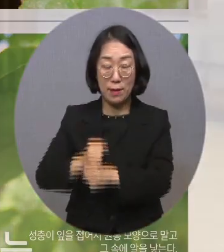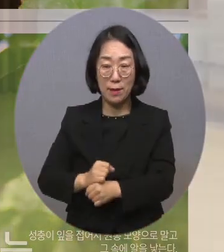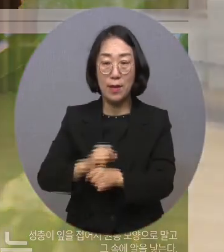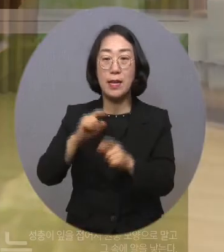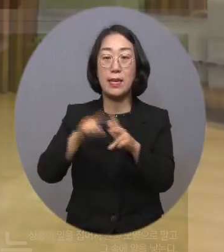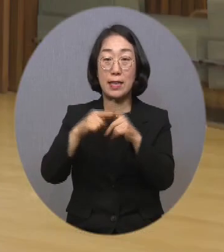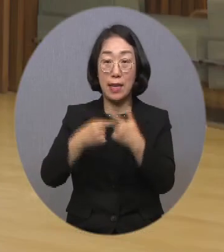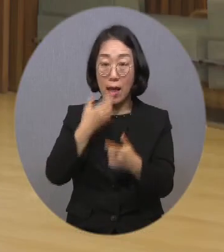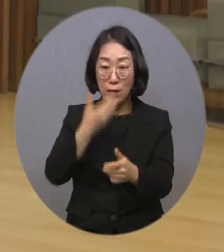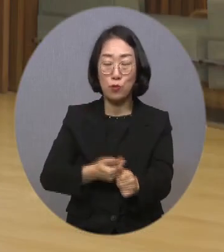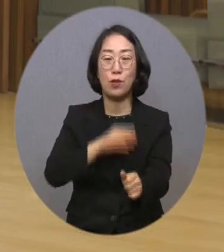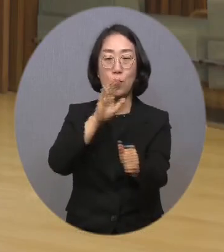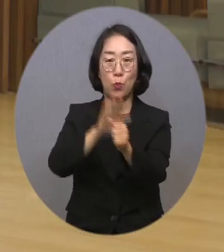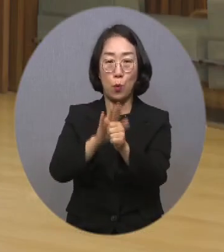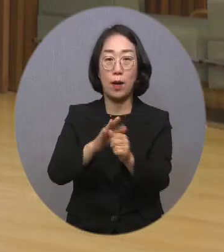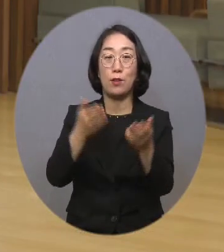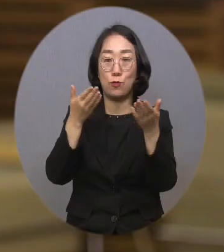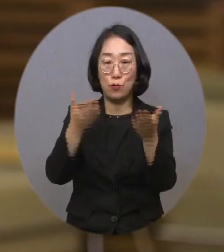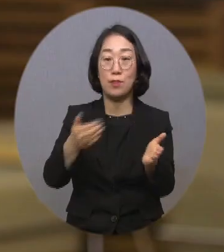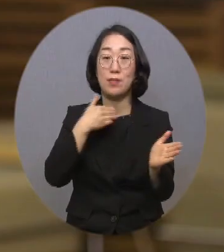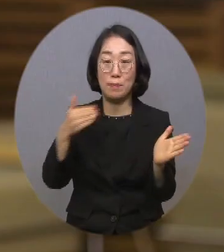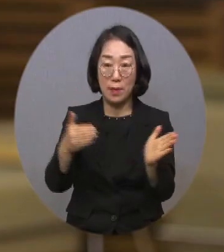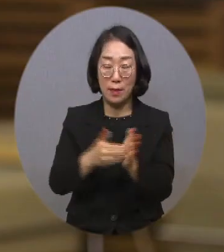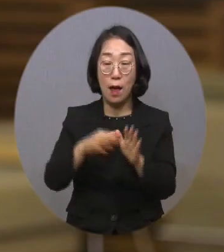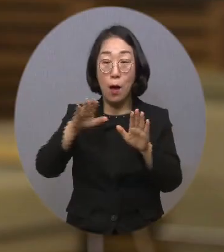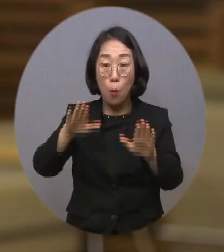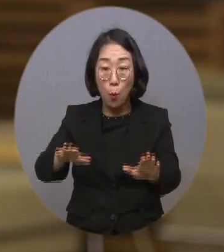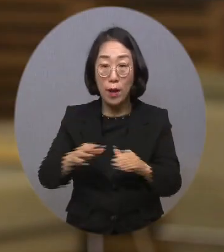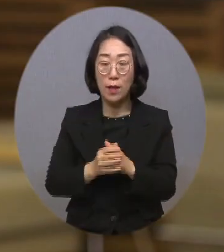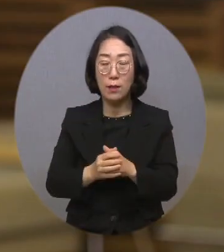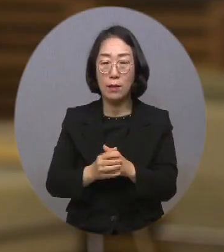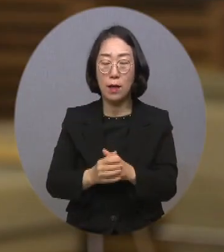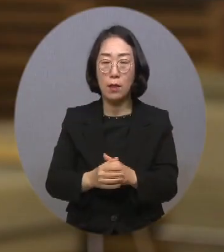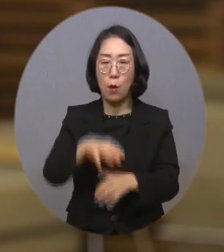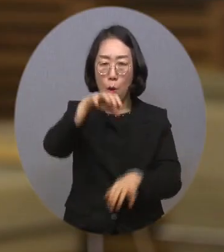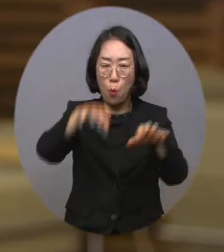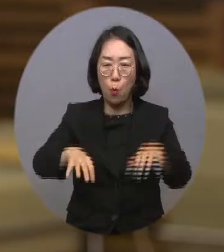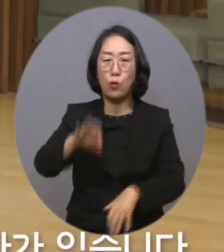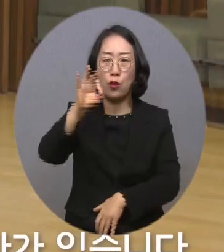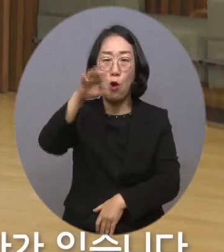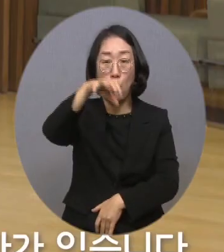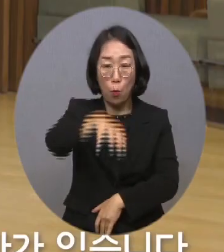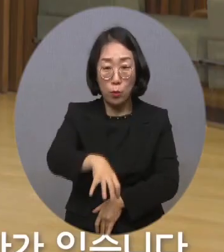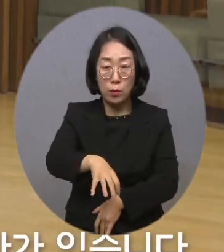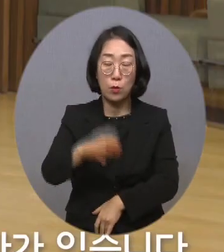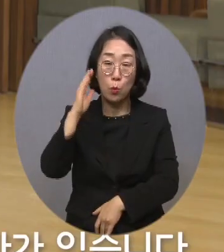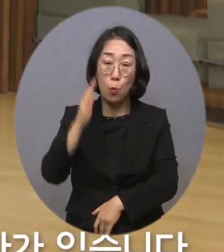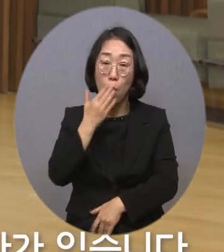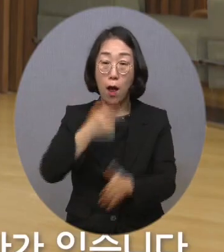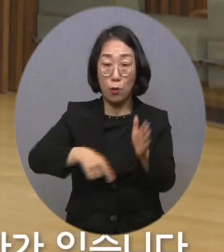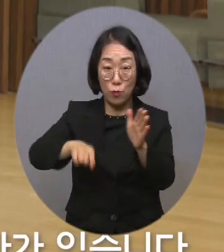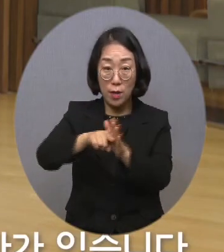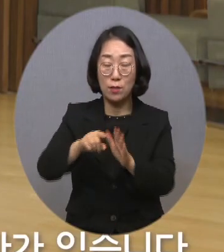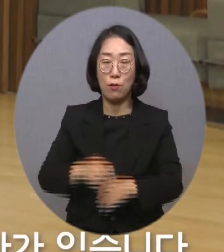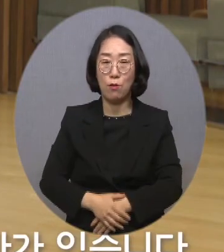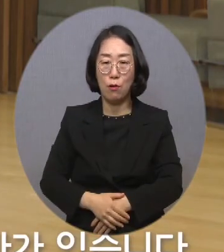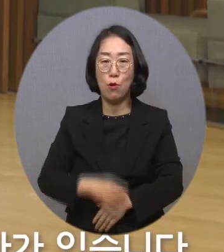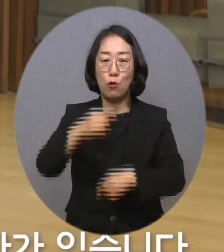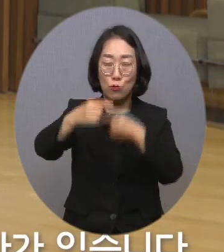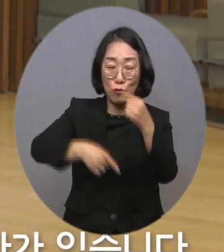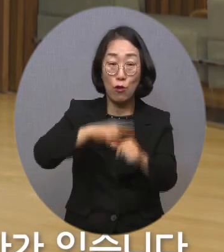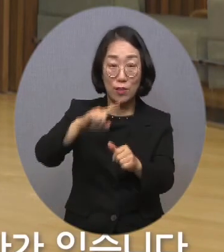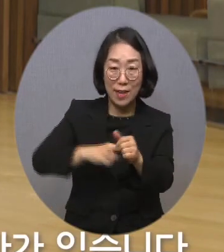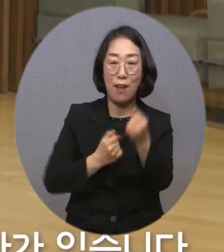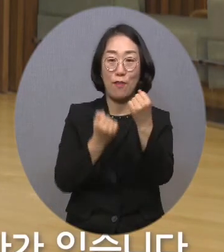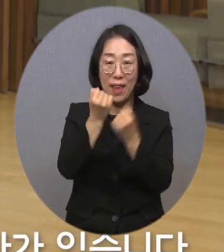수 있는 프로그램들을 진행을 하고 있습니다. 올해에는 총 10군데 사무소에서 청각장애인들을 대상으로 수어 자연